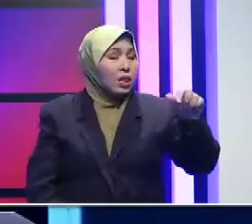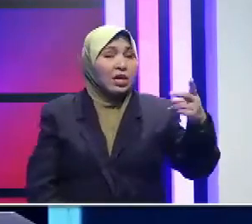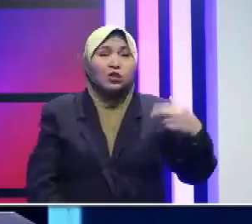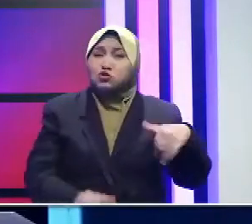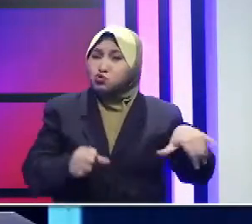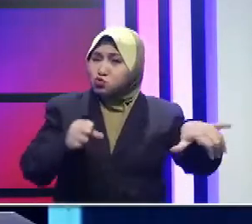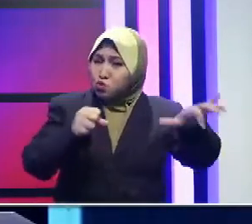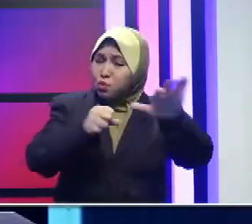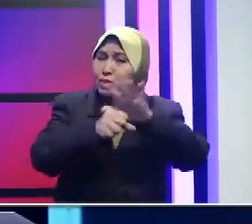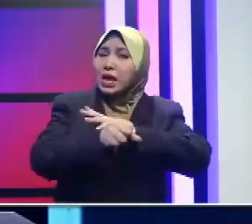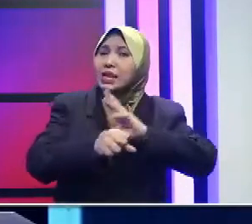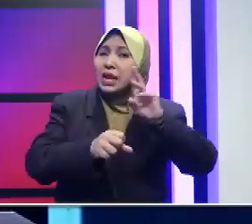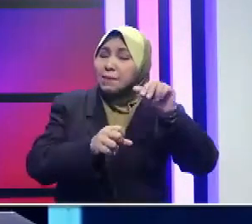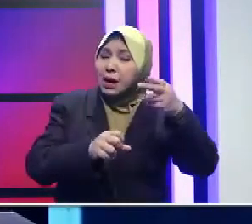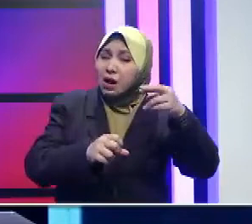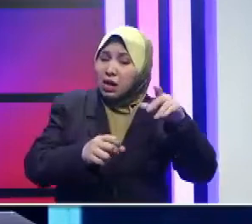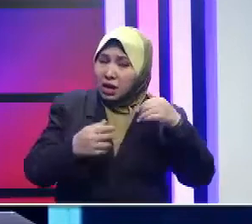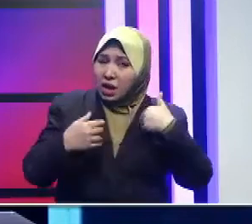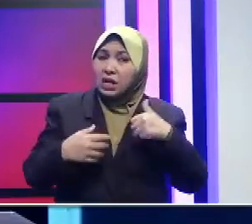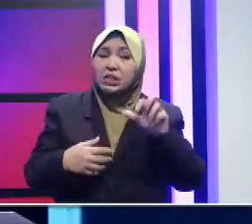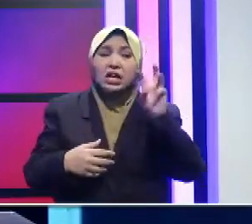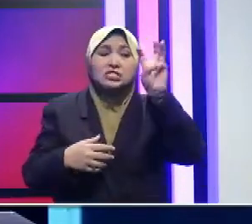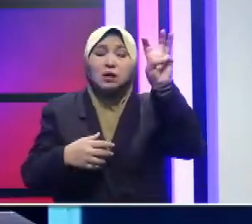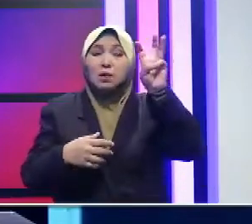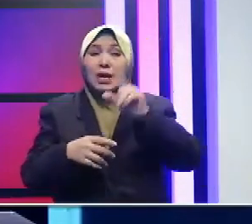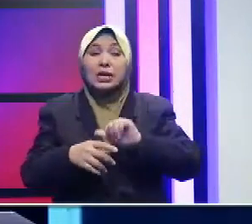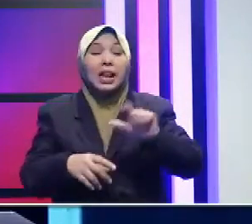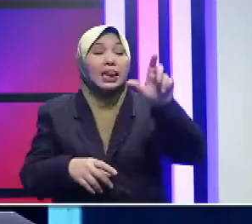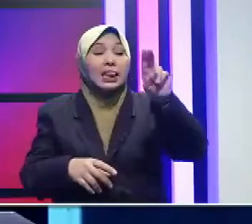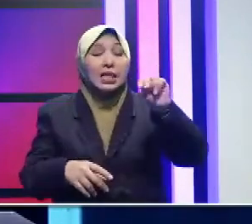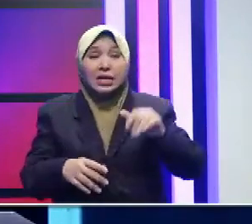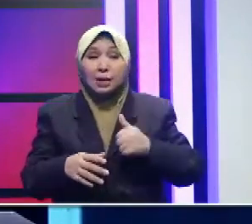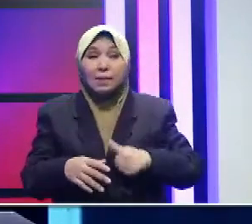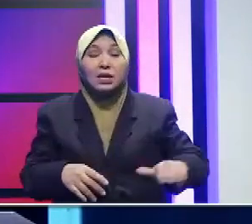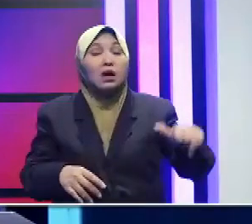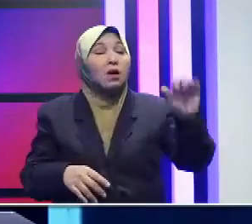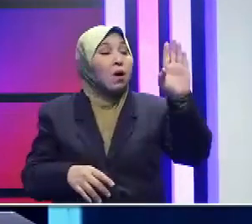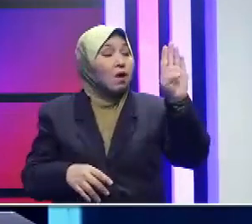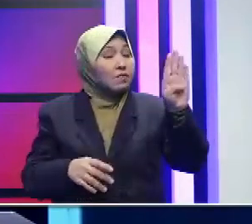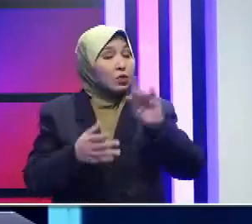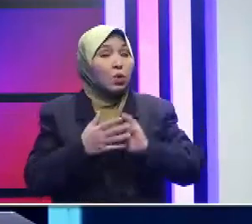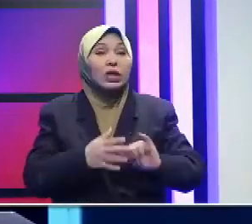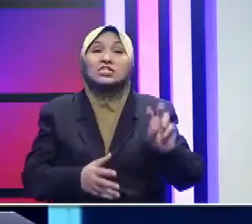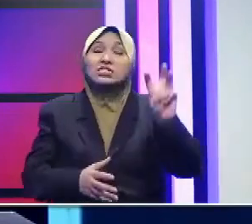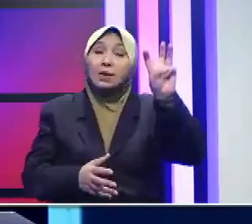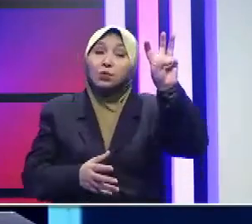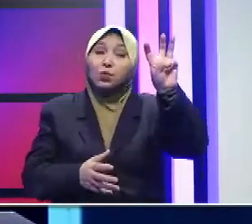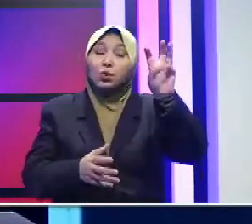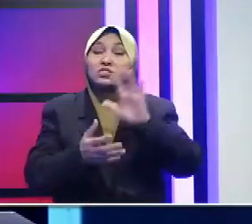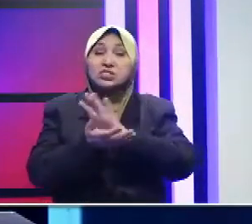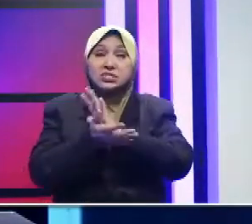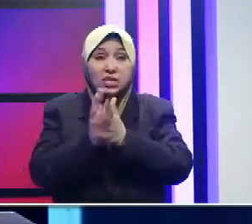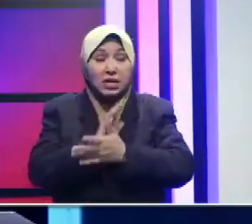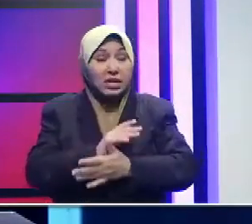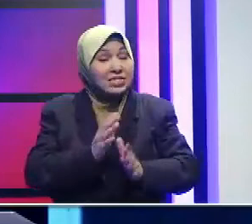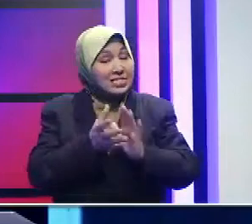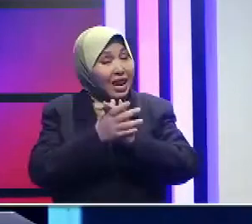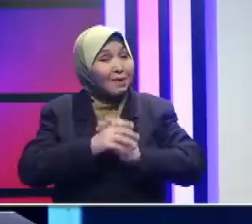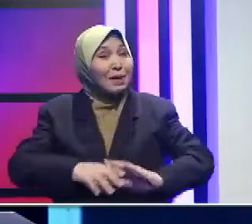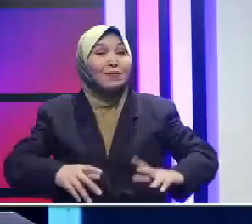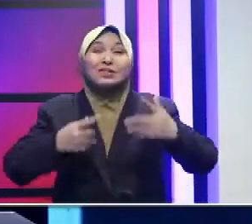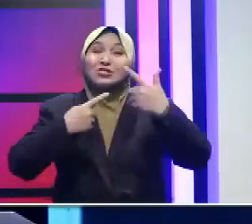6 harakat kita baca? Ada tak sabdu dekat lin tu contohlah, ataupun kat sini dekat qaf tu ada sabdu dia? Jadi selamat